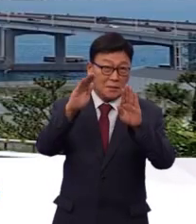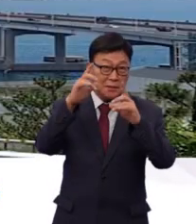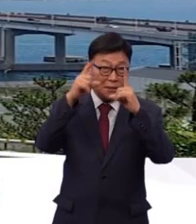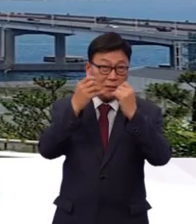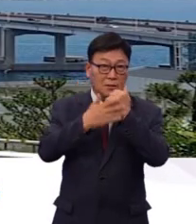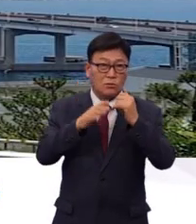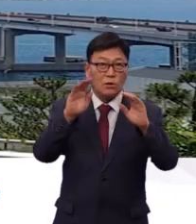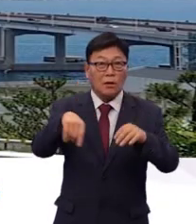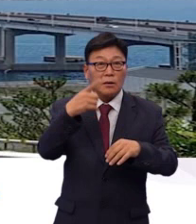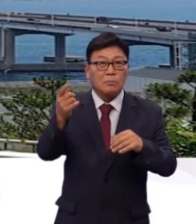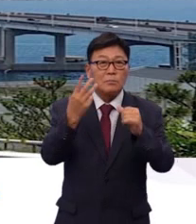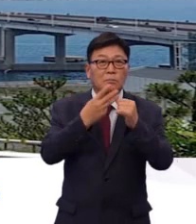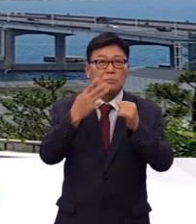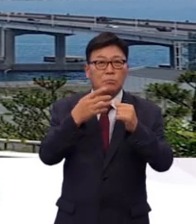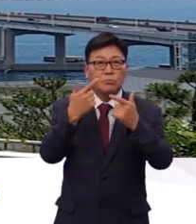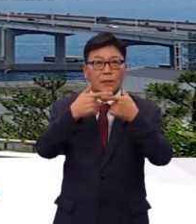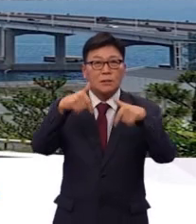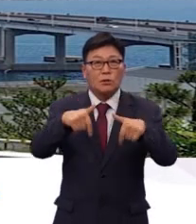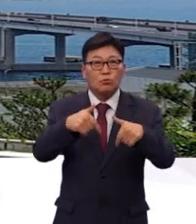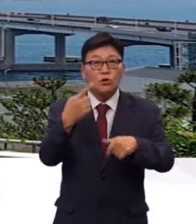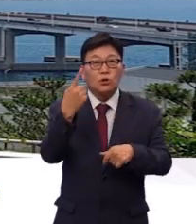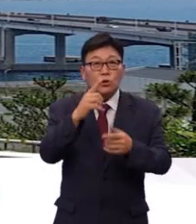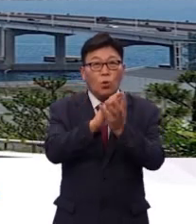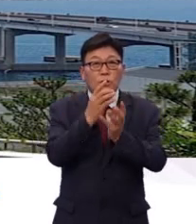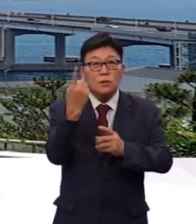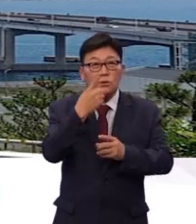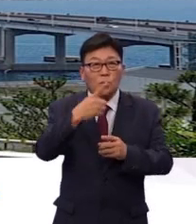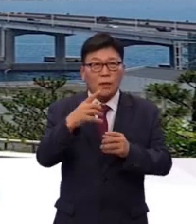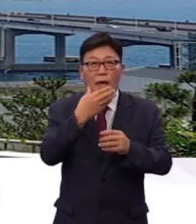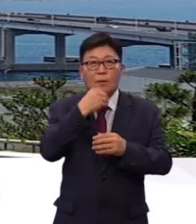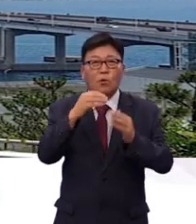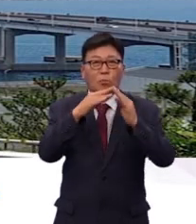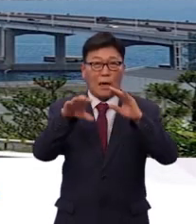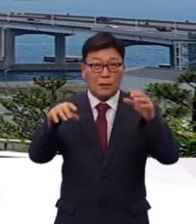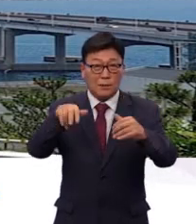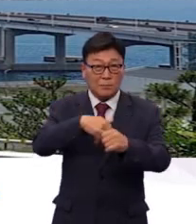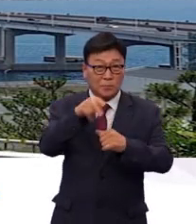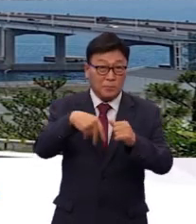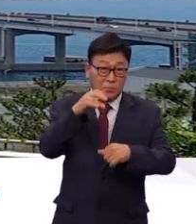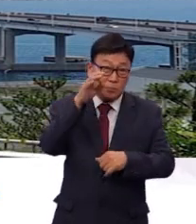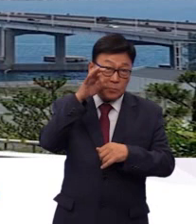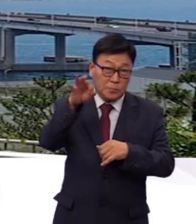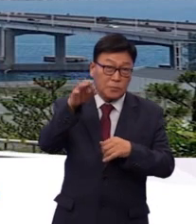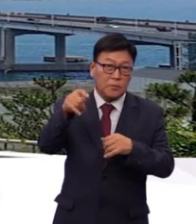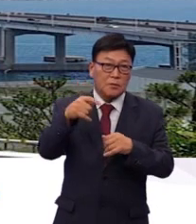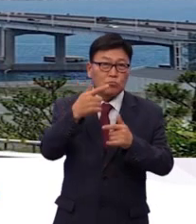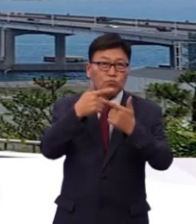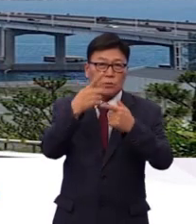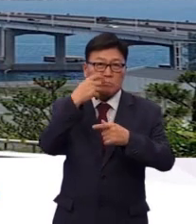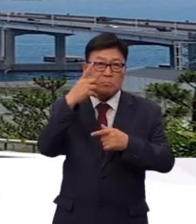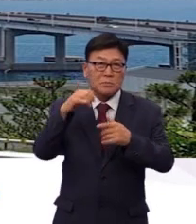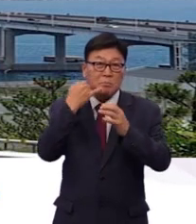다음은 부산 서구 천송이 행복마을을 거점시설에서 바라본 부산의 멋진 바다와 영도 복례산